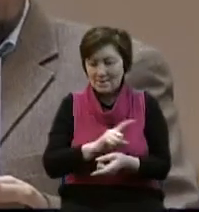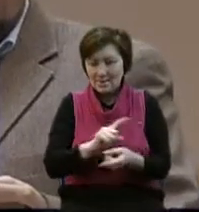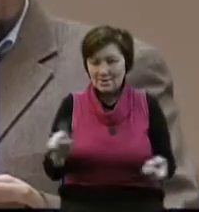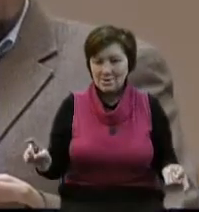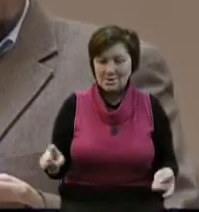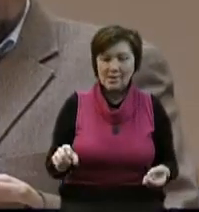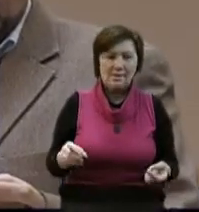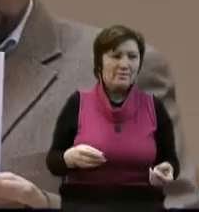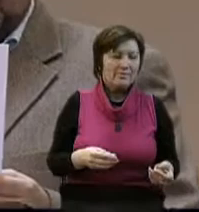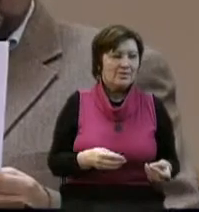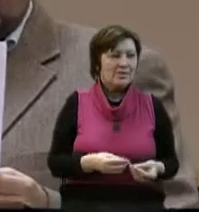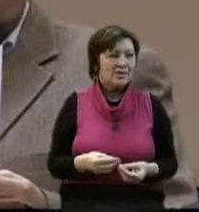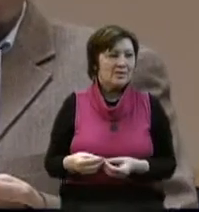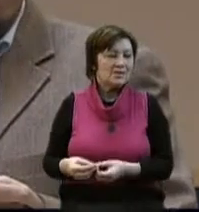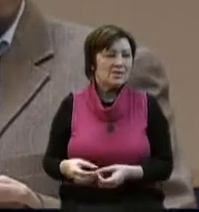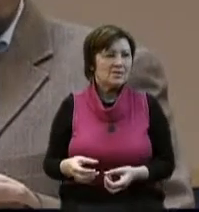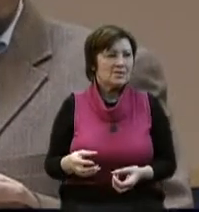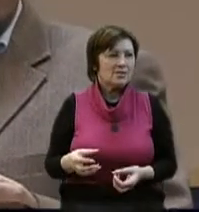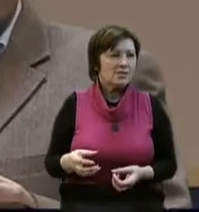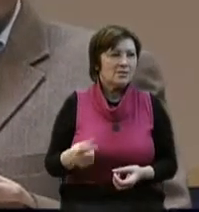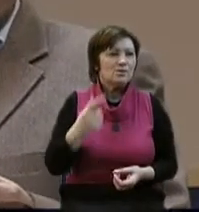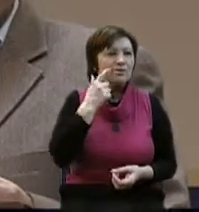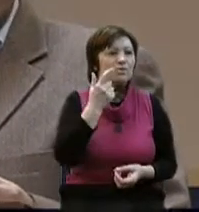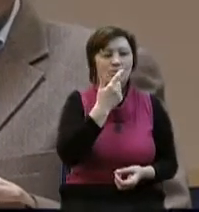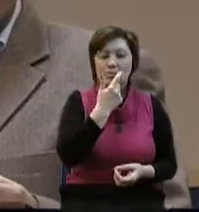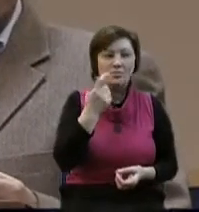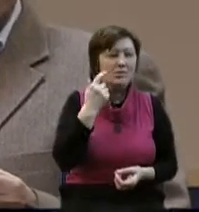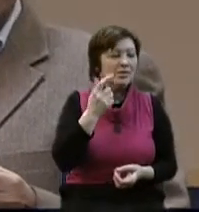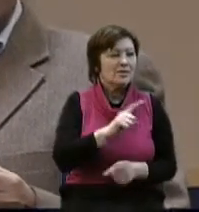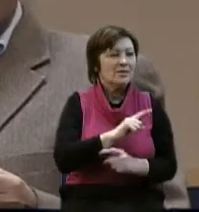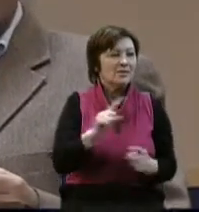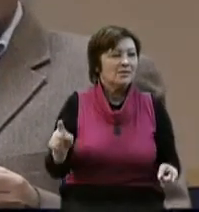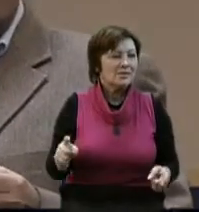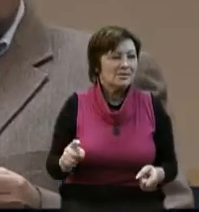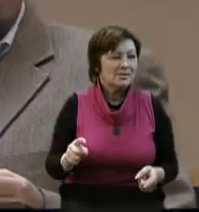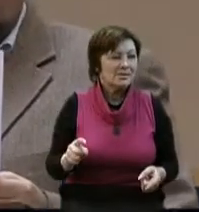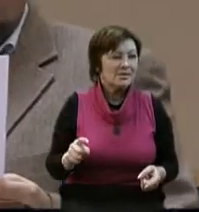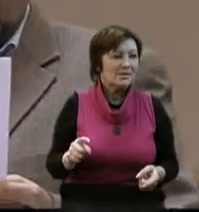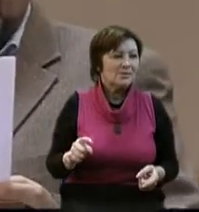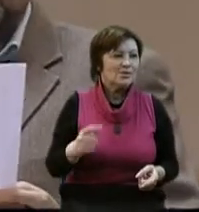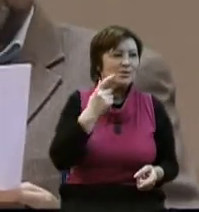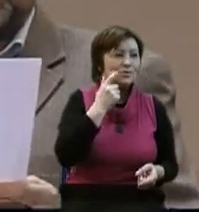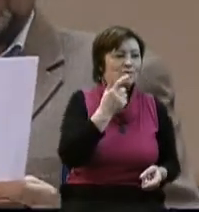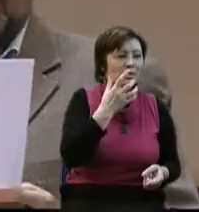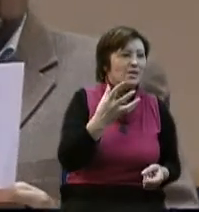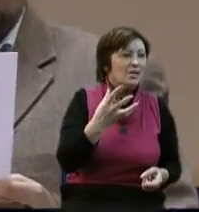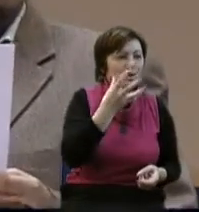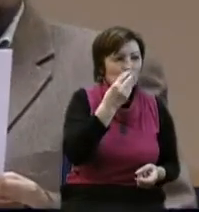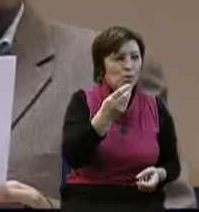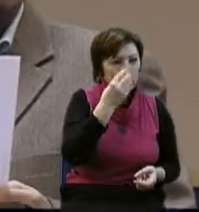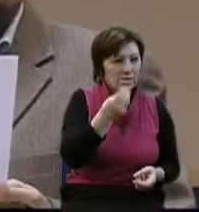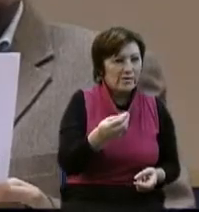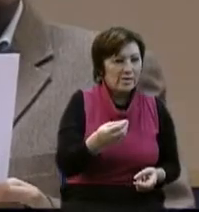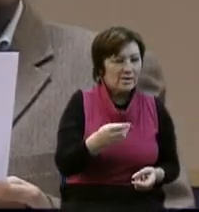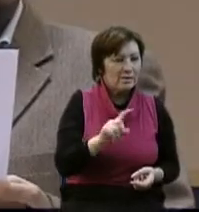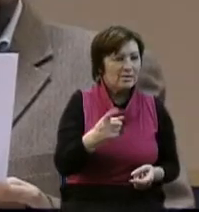даже искусственные зубы, потому что они превышали установленный лимит для поднимания